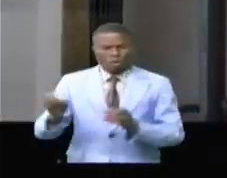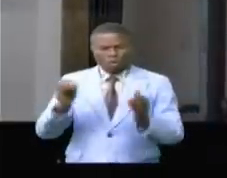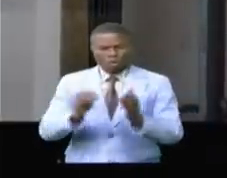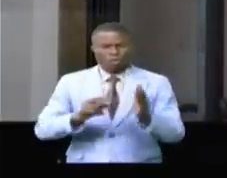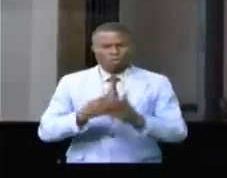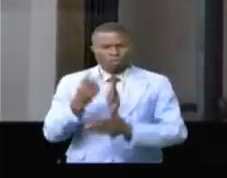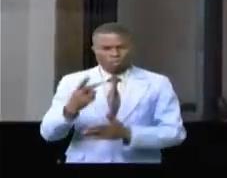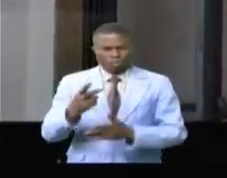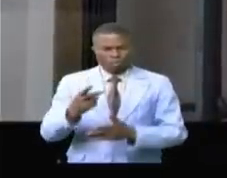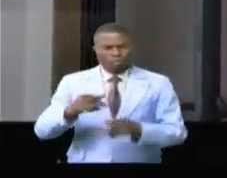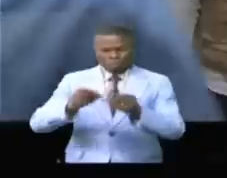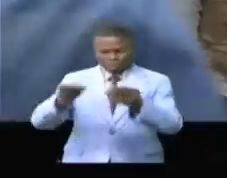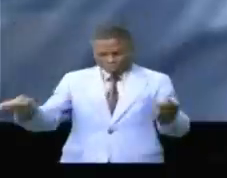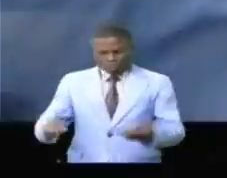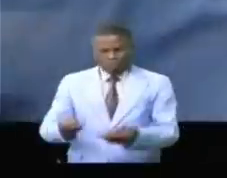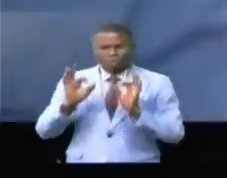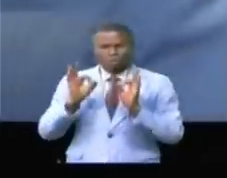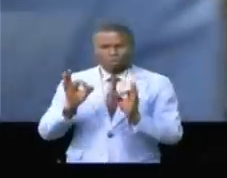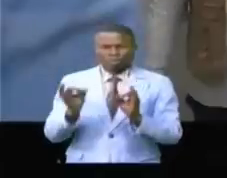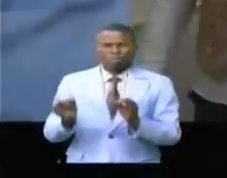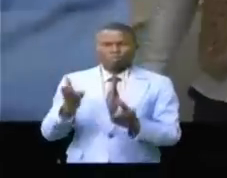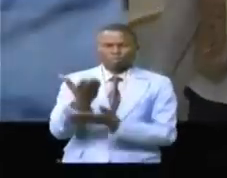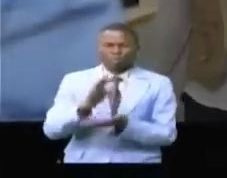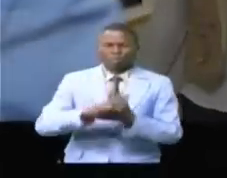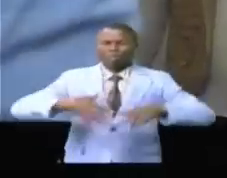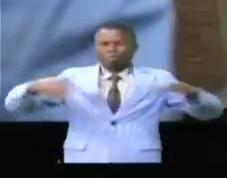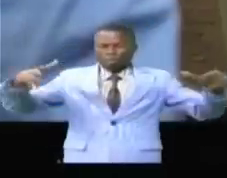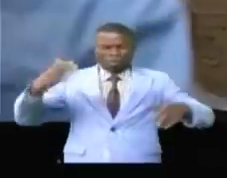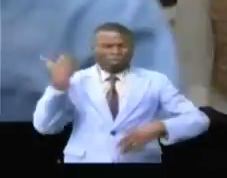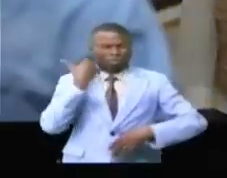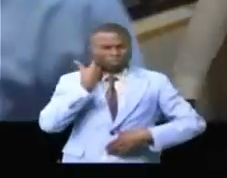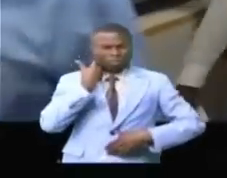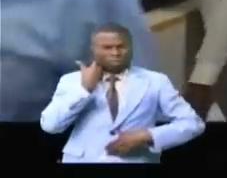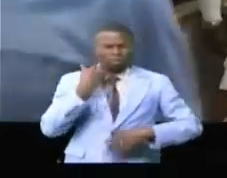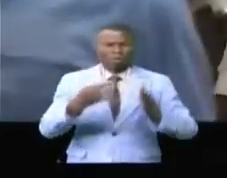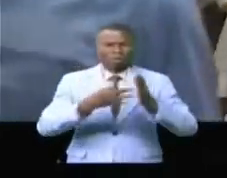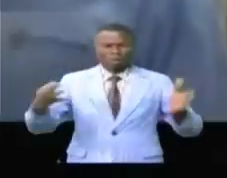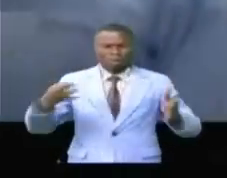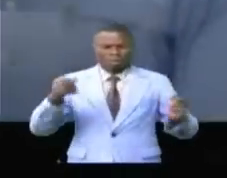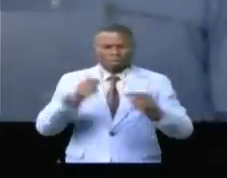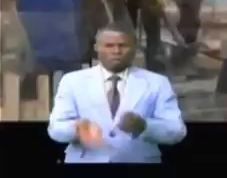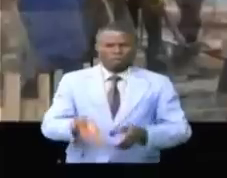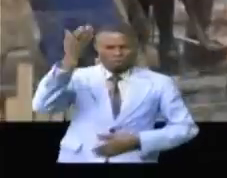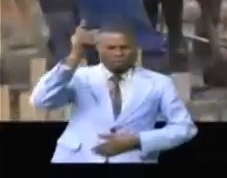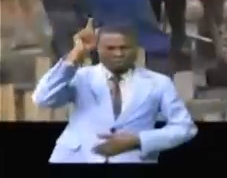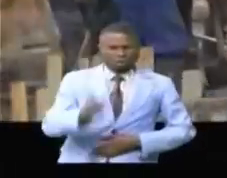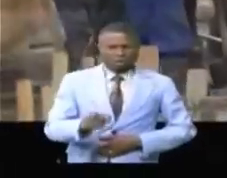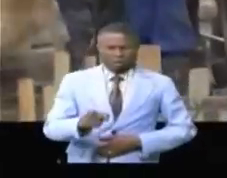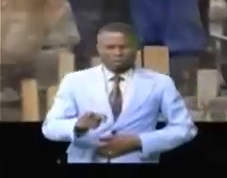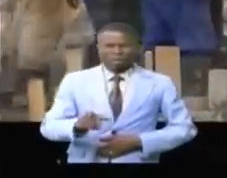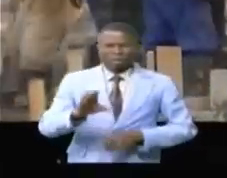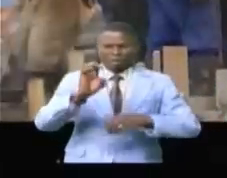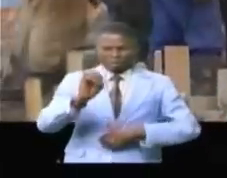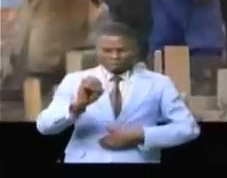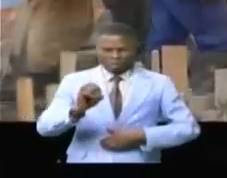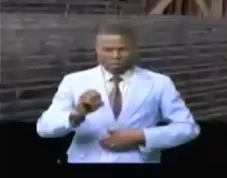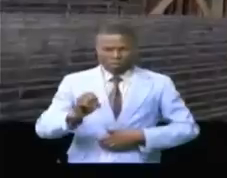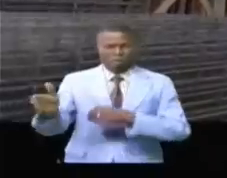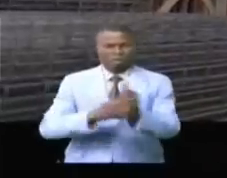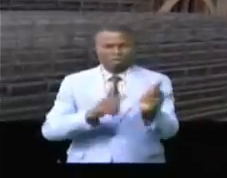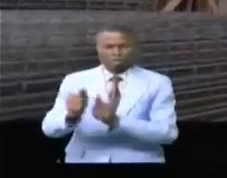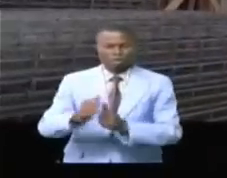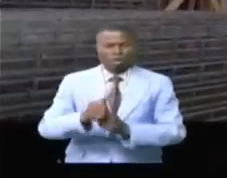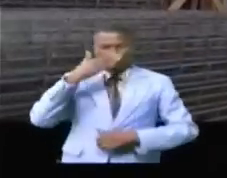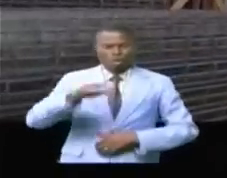avec de nouveaux services et d'augmenter sa capacité d'accueil de 80 à 150 lits. Nous avons démoli l'ensemble du bâtiment